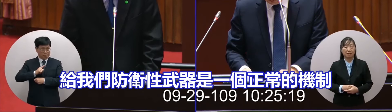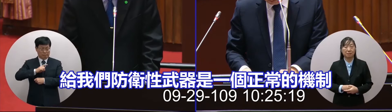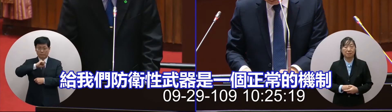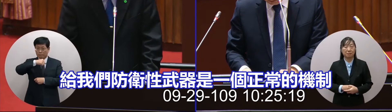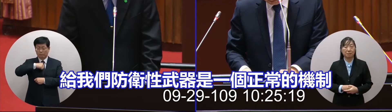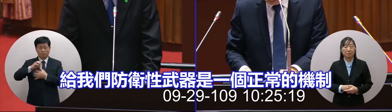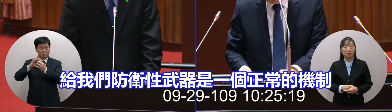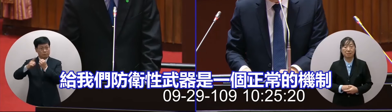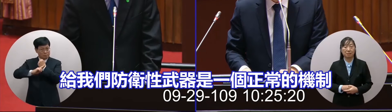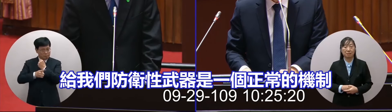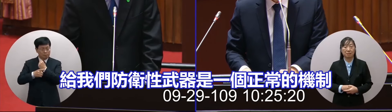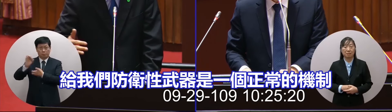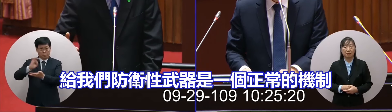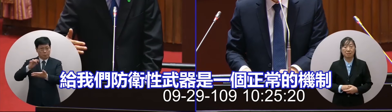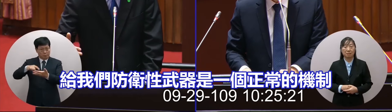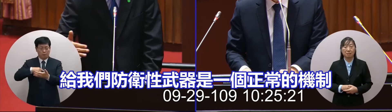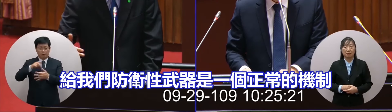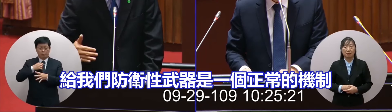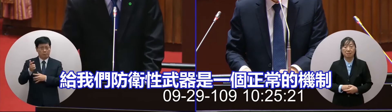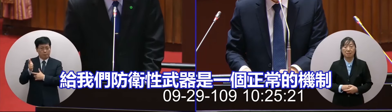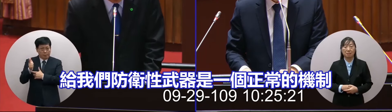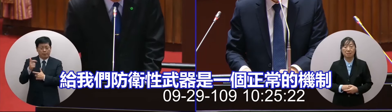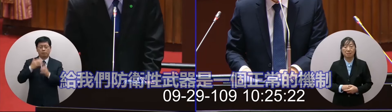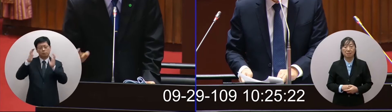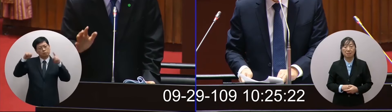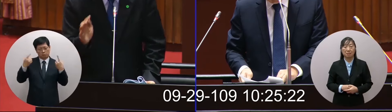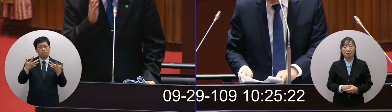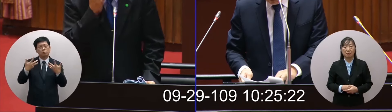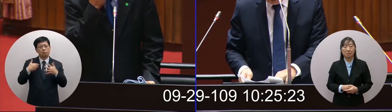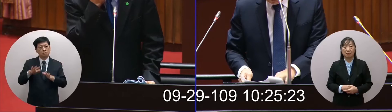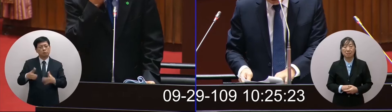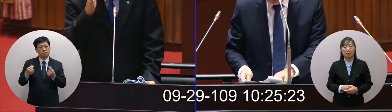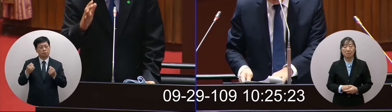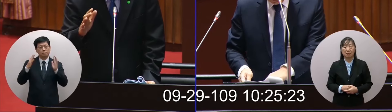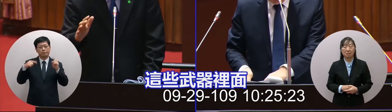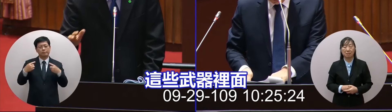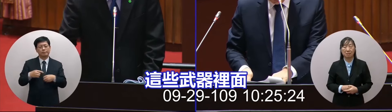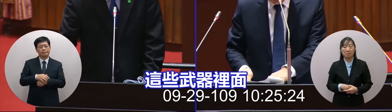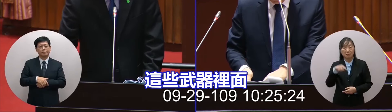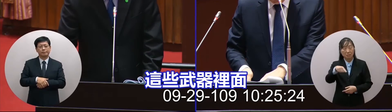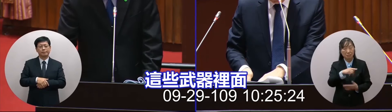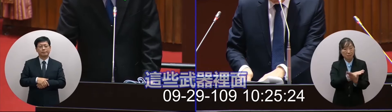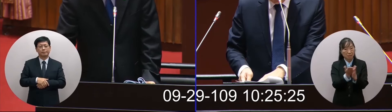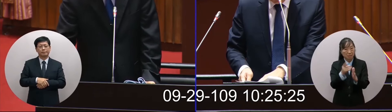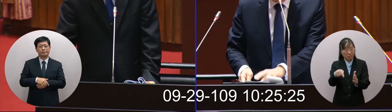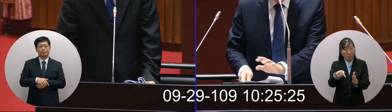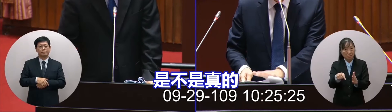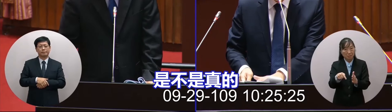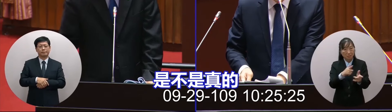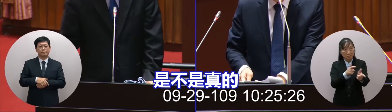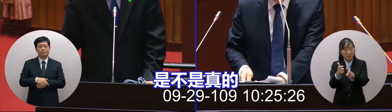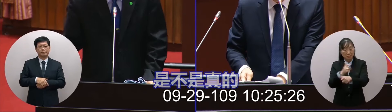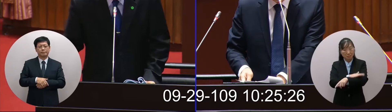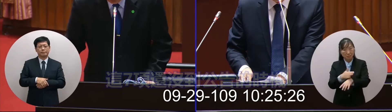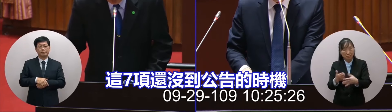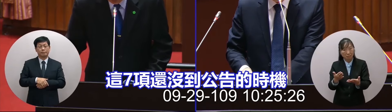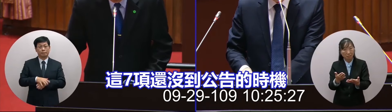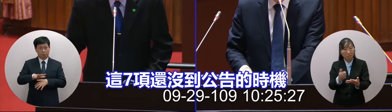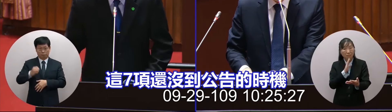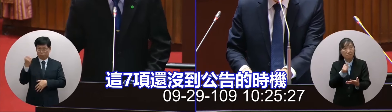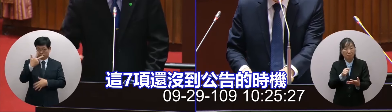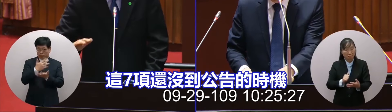关系法提供我们防卫性武器，这个是一个正常的一个机制。现在目前 状况正常。这些武器里面是不是真的？